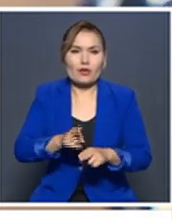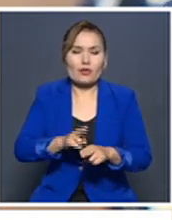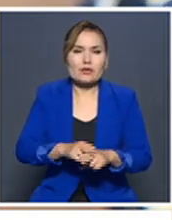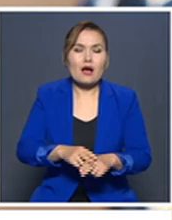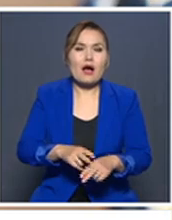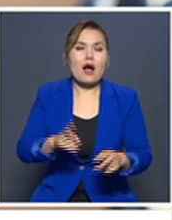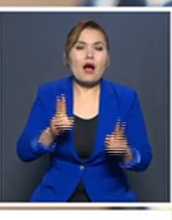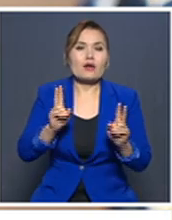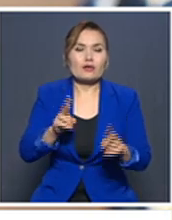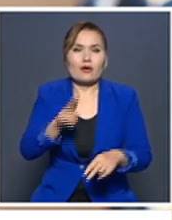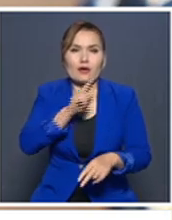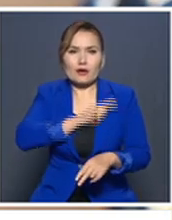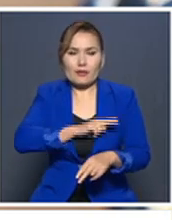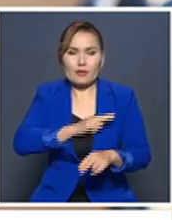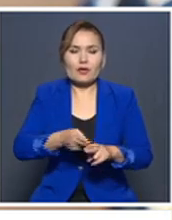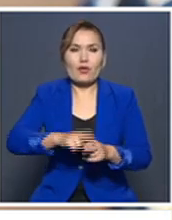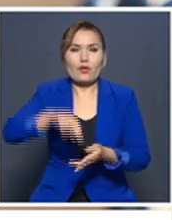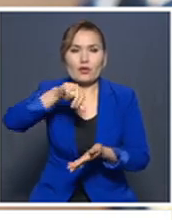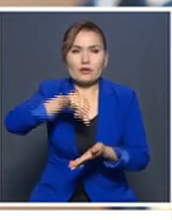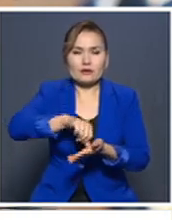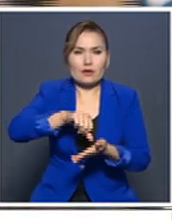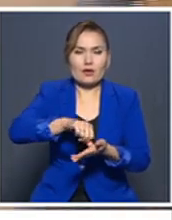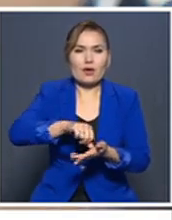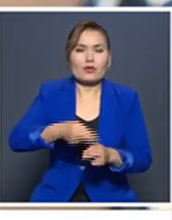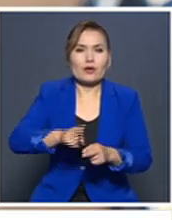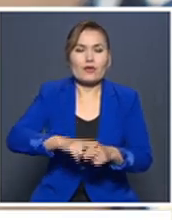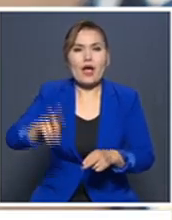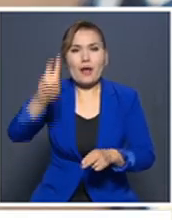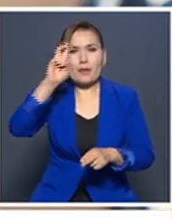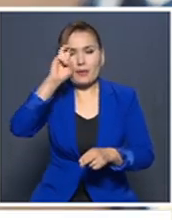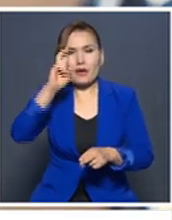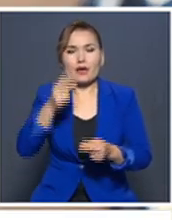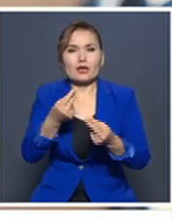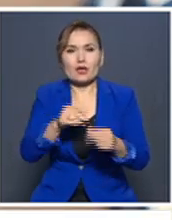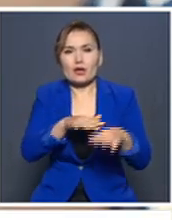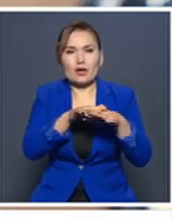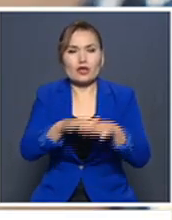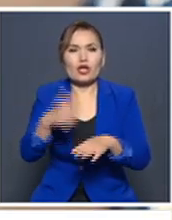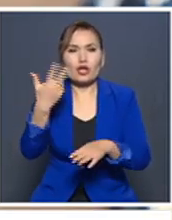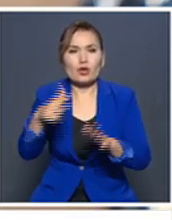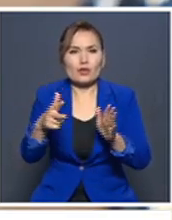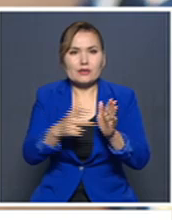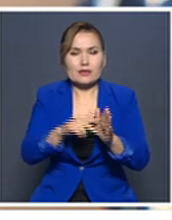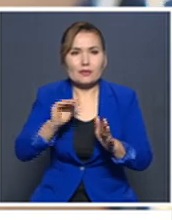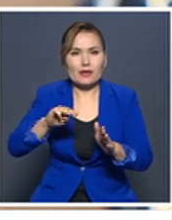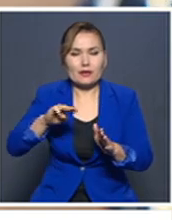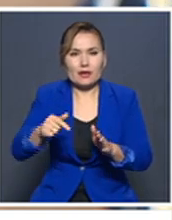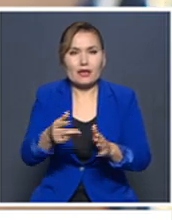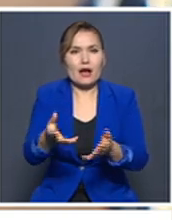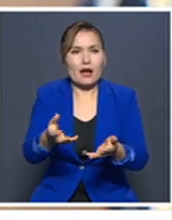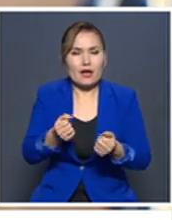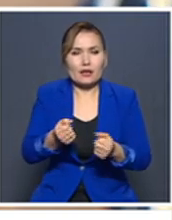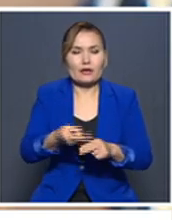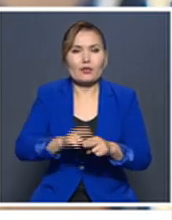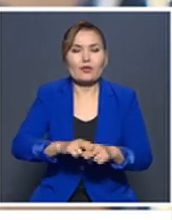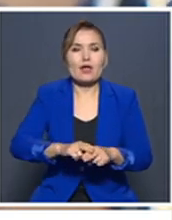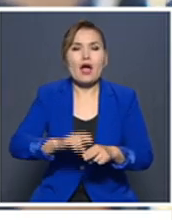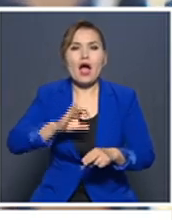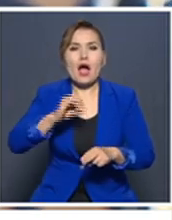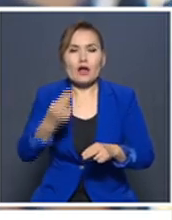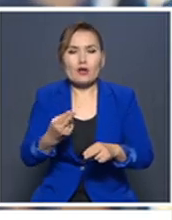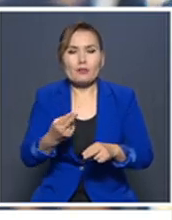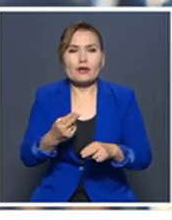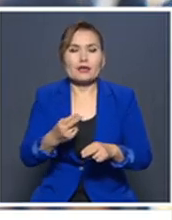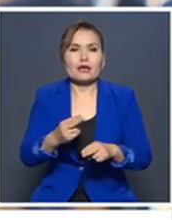сақтандыру қорына қатысқан азамат болса, жаңа мемлекеттік бюджеттен 58000 алады ғой. Тағы да біздің әлеуметтік сақтандыру